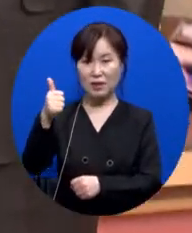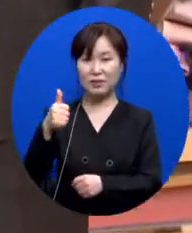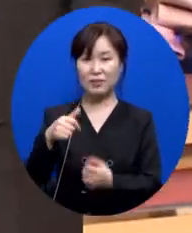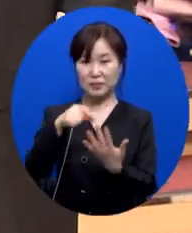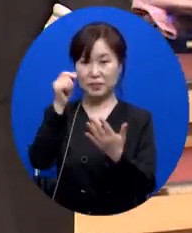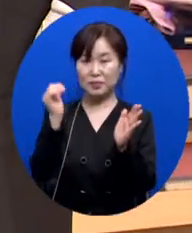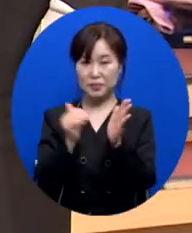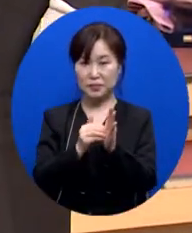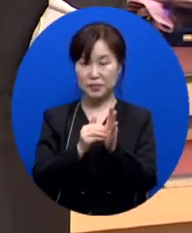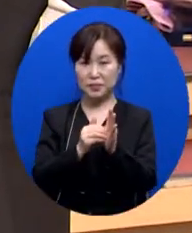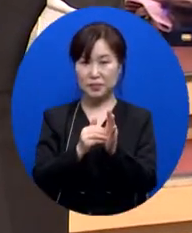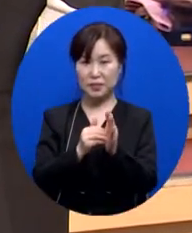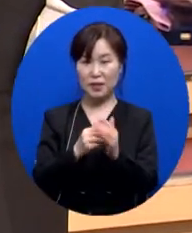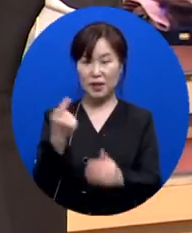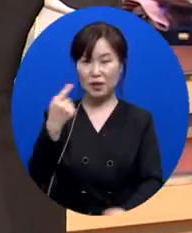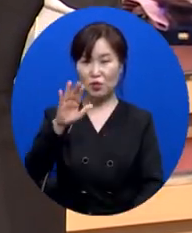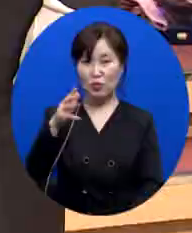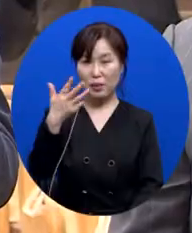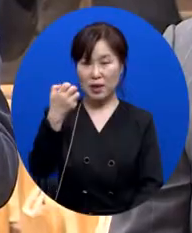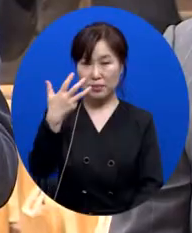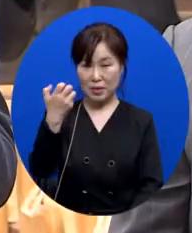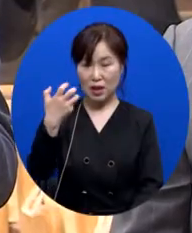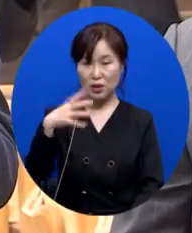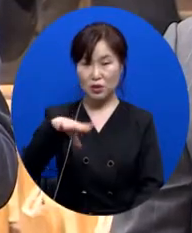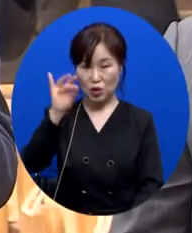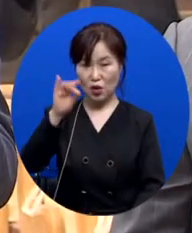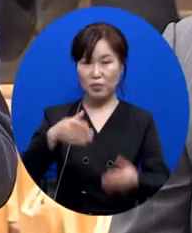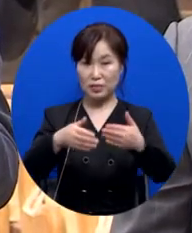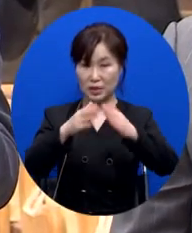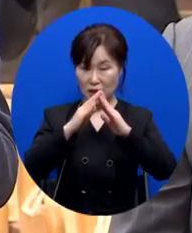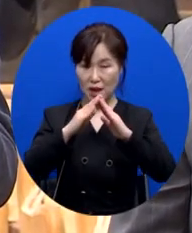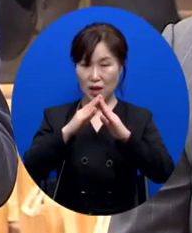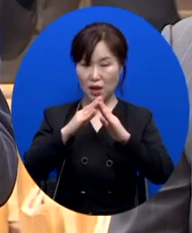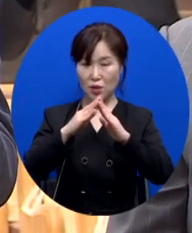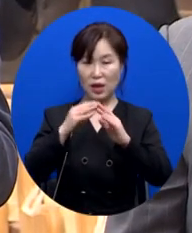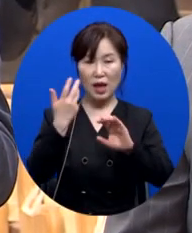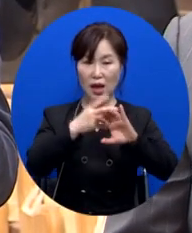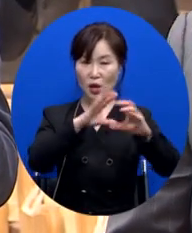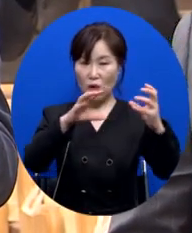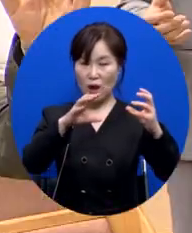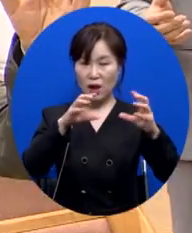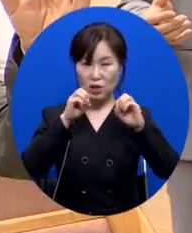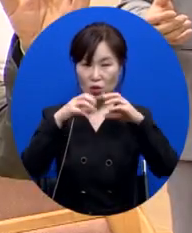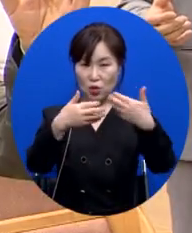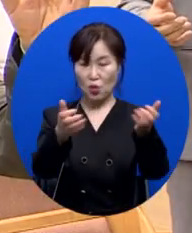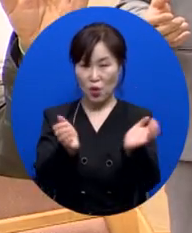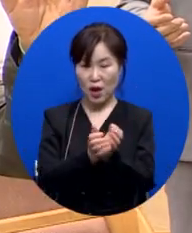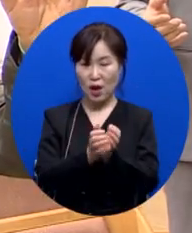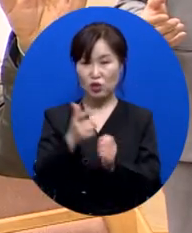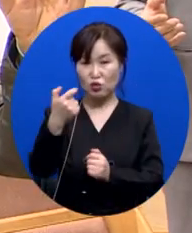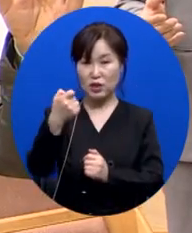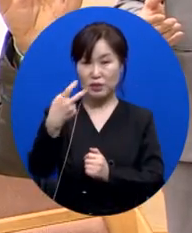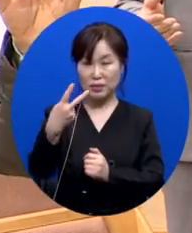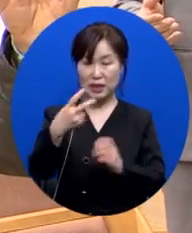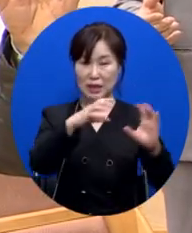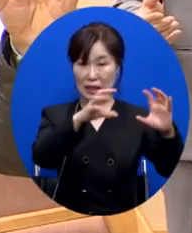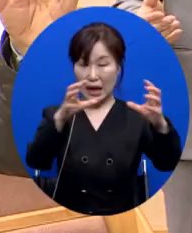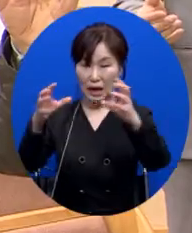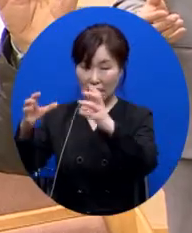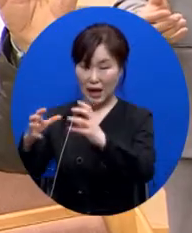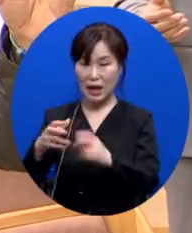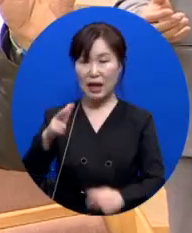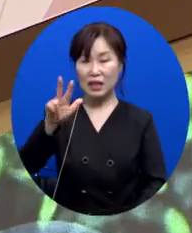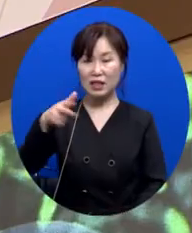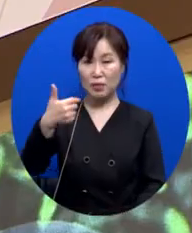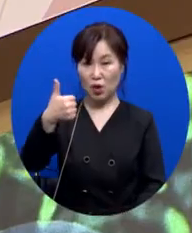1988년 3월 14일 창립된 기독교 한국 침략할 하루에 선교회 는 전세계 62 개 국의 선교사 출